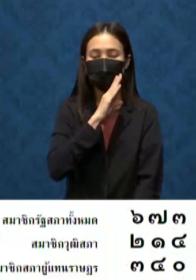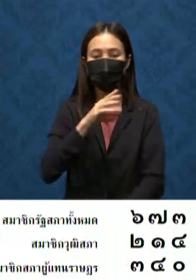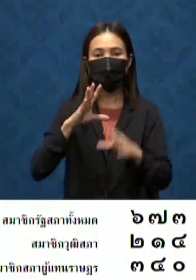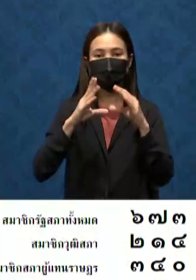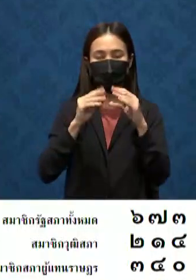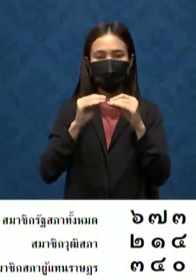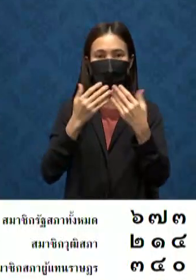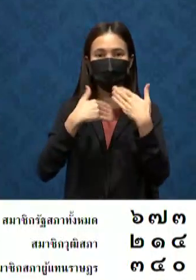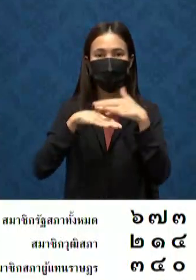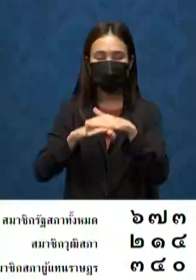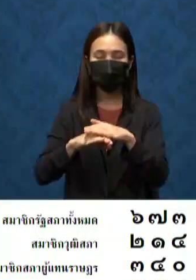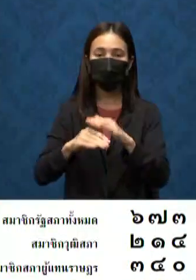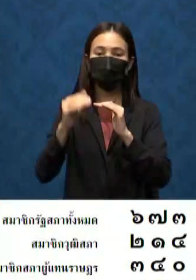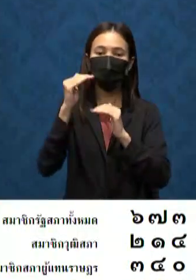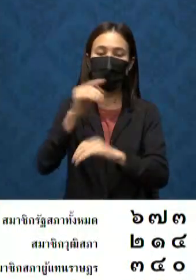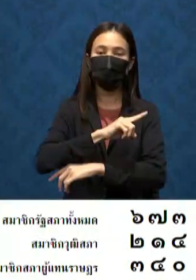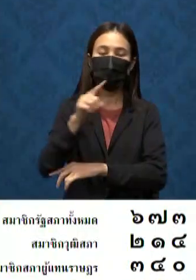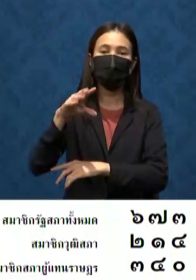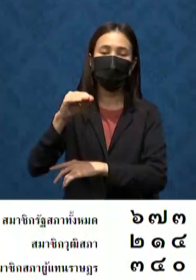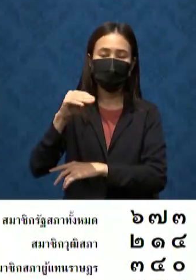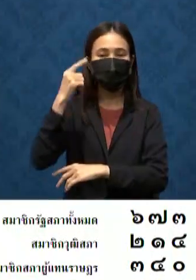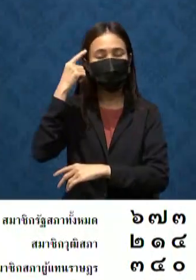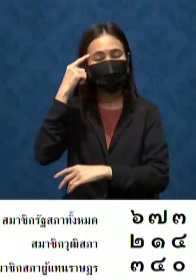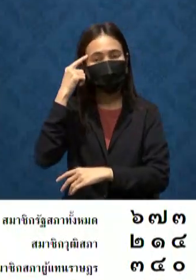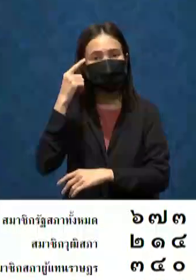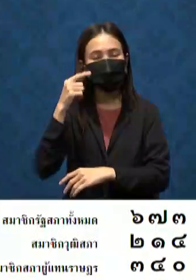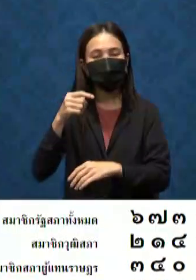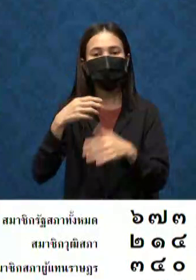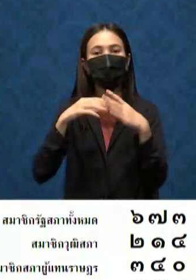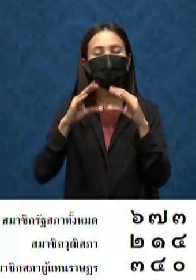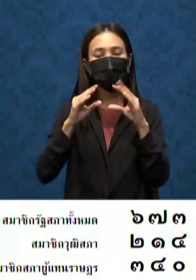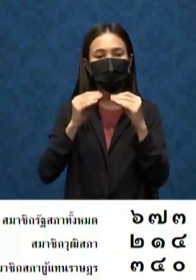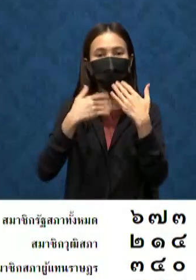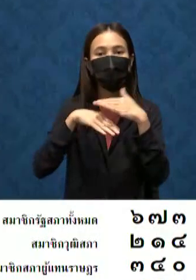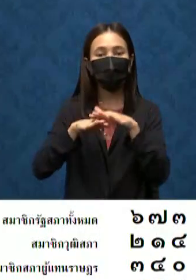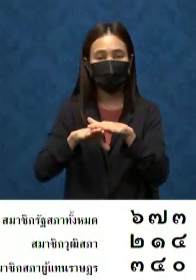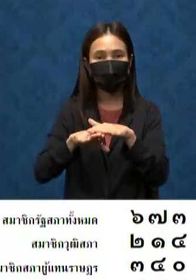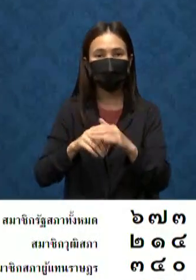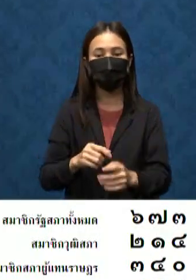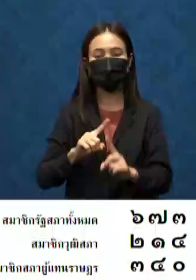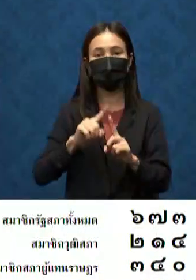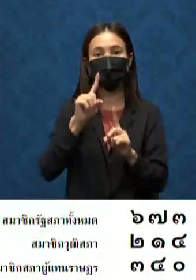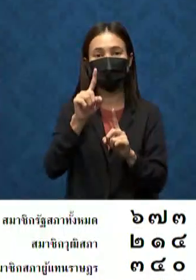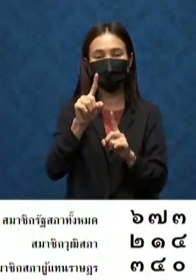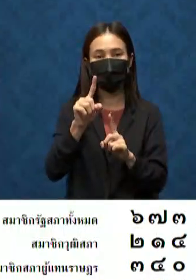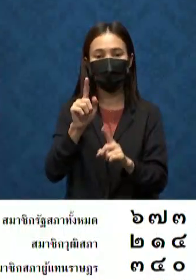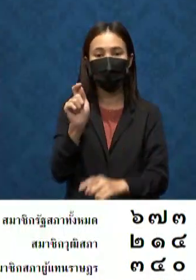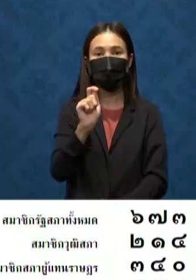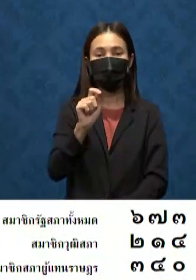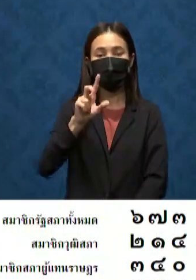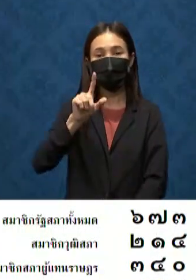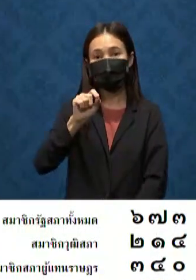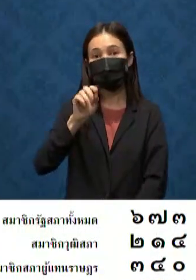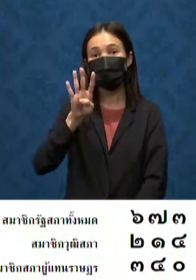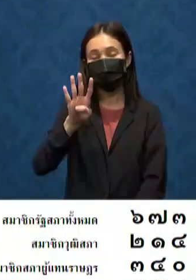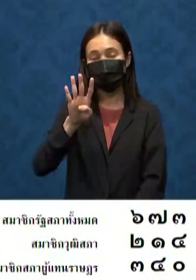หารือกำหนดวันประชุมและเห็นชอบระเบียบวาระการประชุมร่วมกันของรัฐสภาดังนี้ 1วันอังคารที่ 24